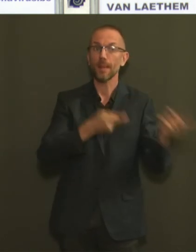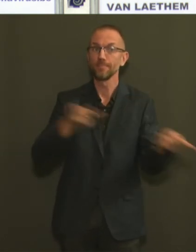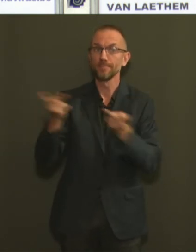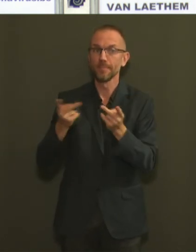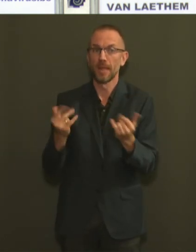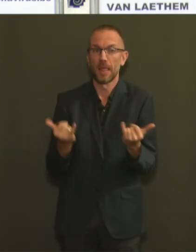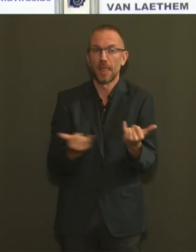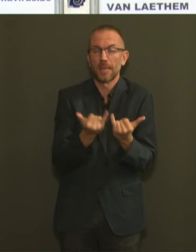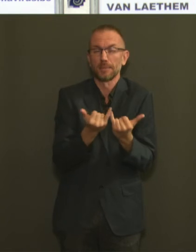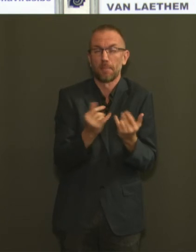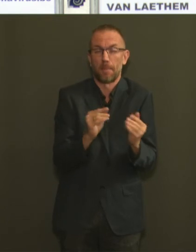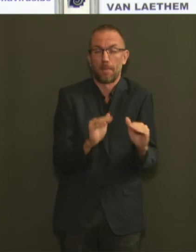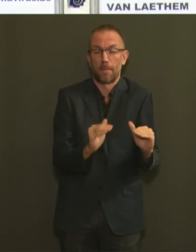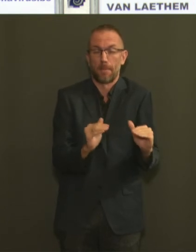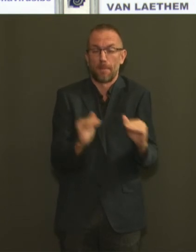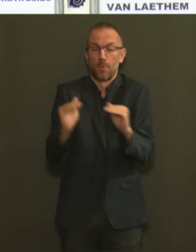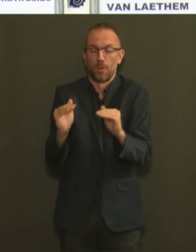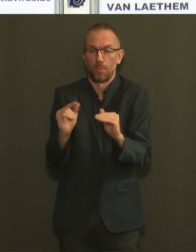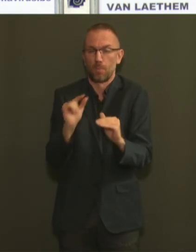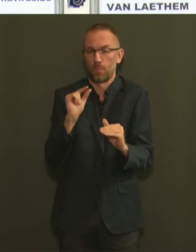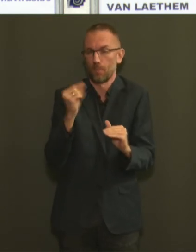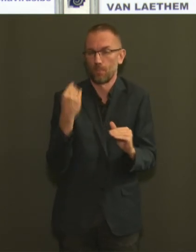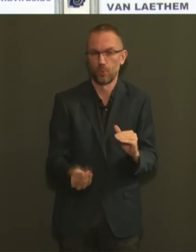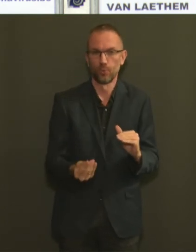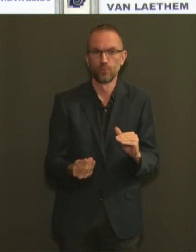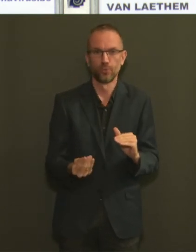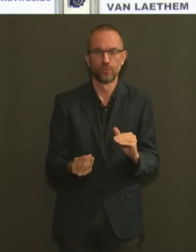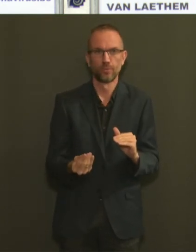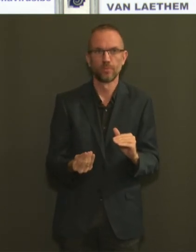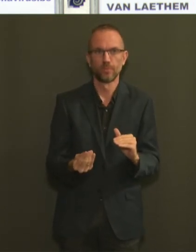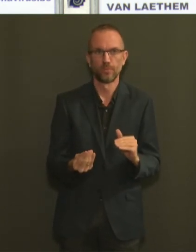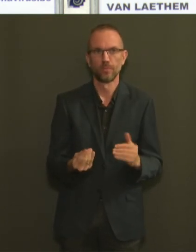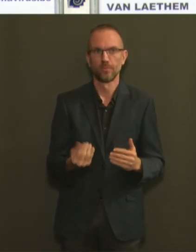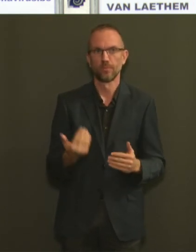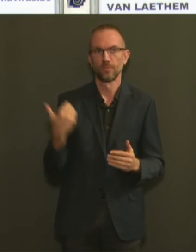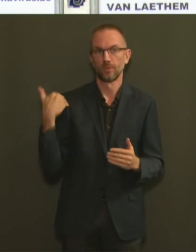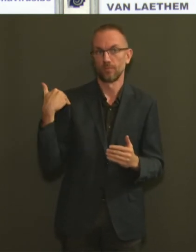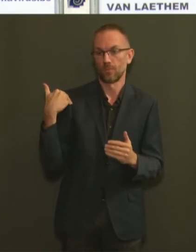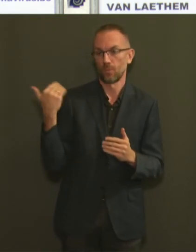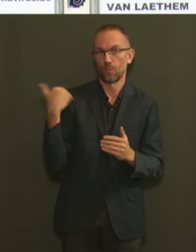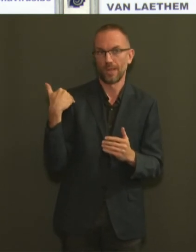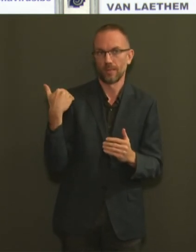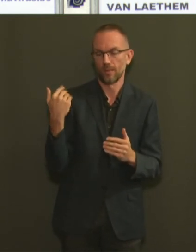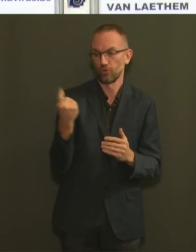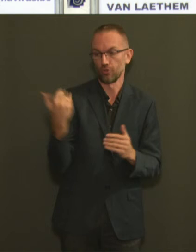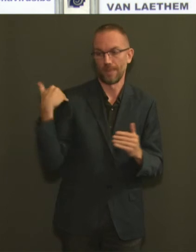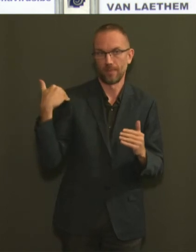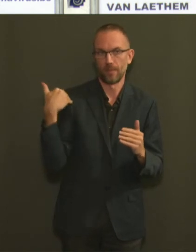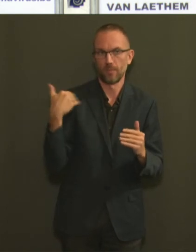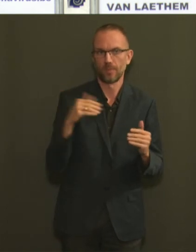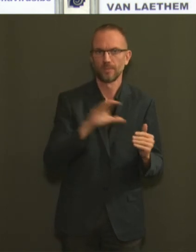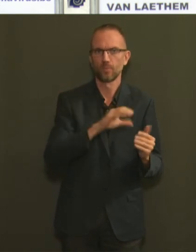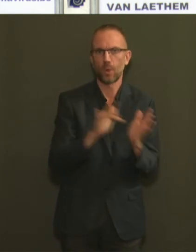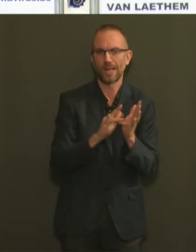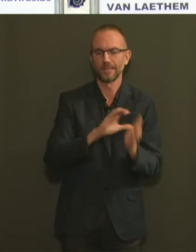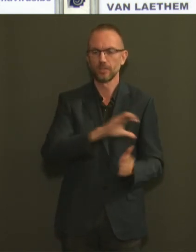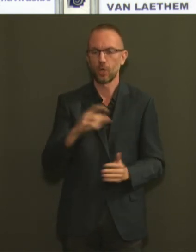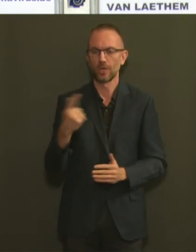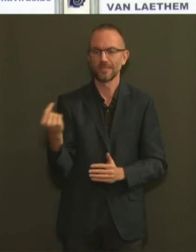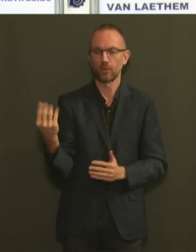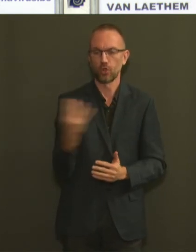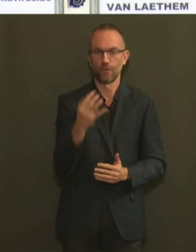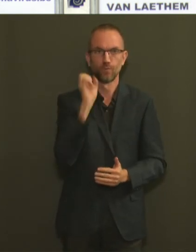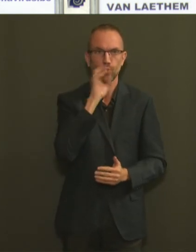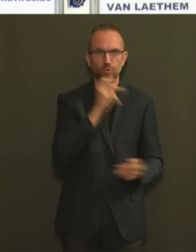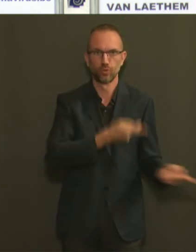légèrement la semaine dernière il ya eu en moyenne 179 admission par jour soit -3% par rapport à la semaine